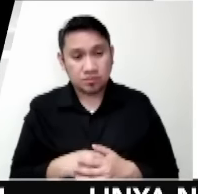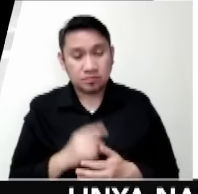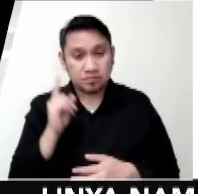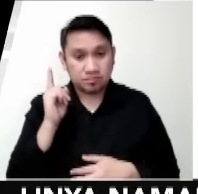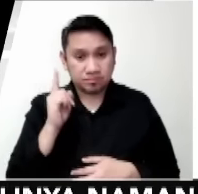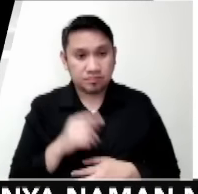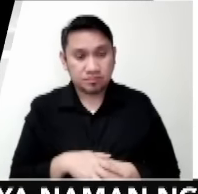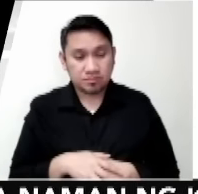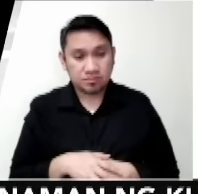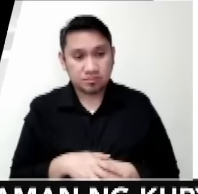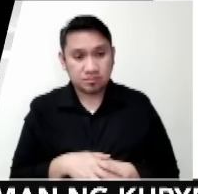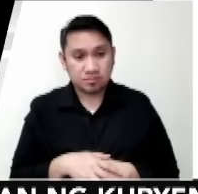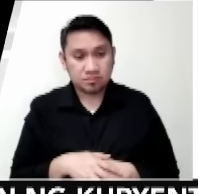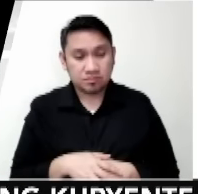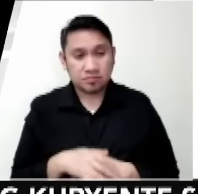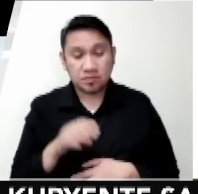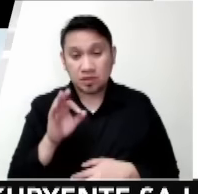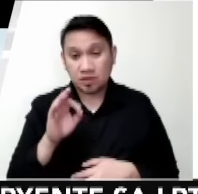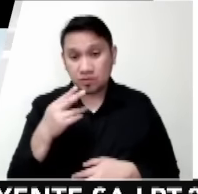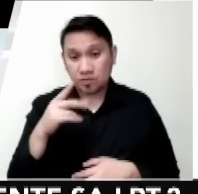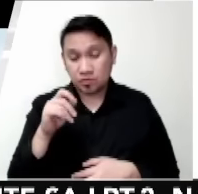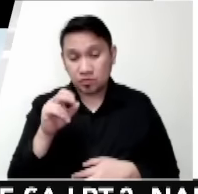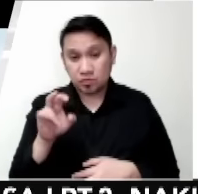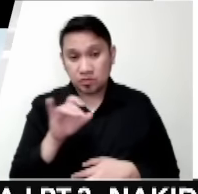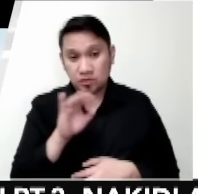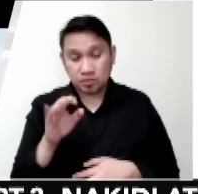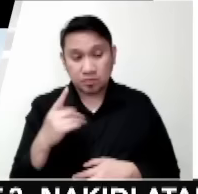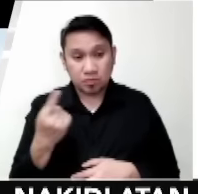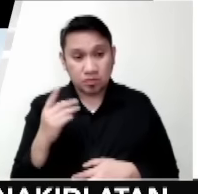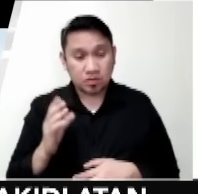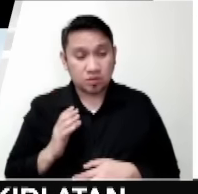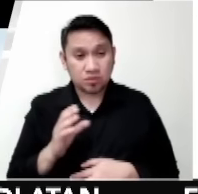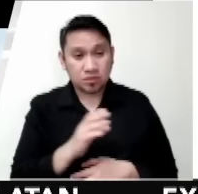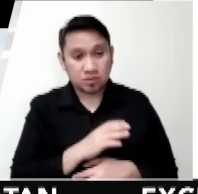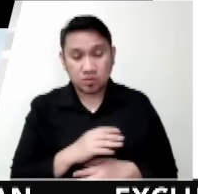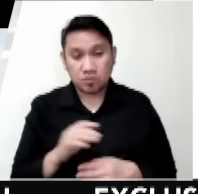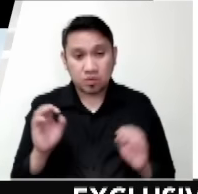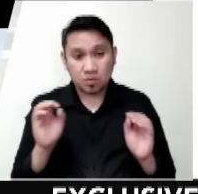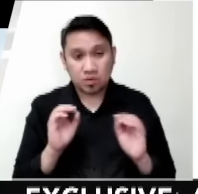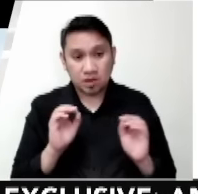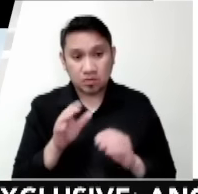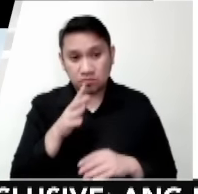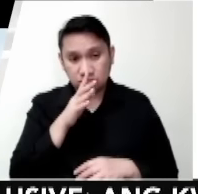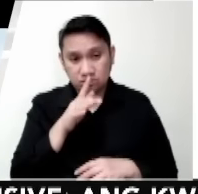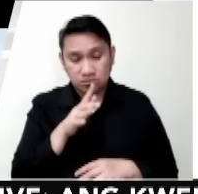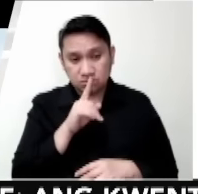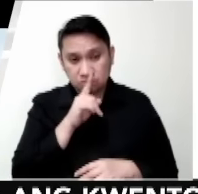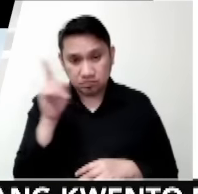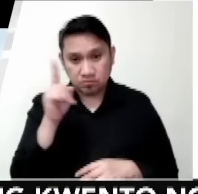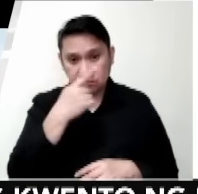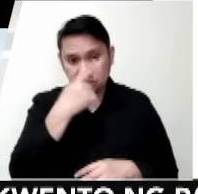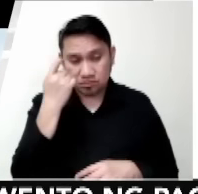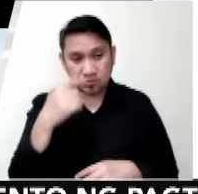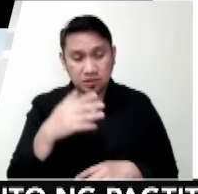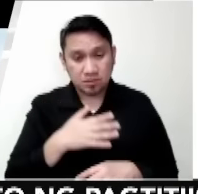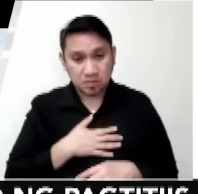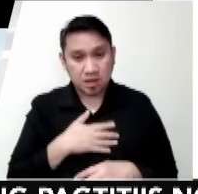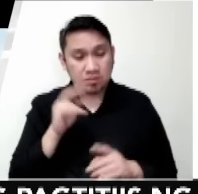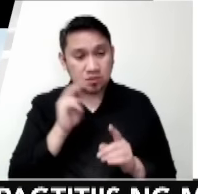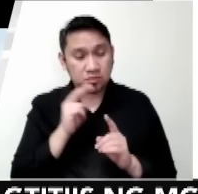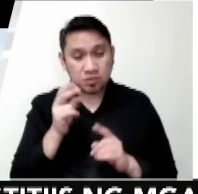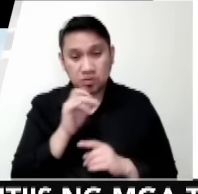batas. Pugante ako sa Kongreso lamang. Wala po akong pakialam. Dahil ang tingin ko naman, kung ako'y na-cite